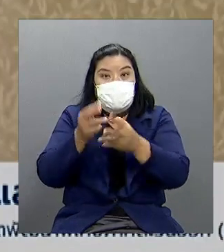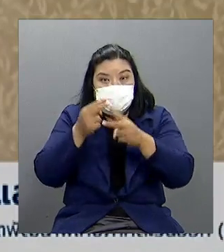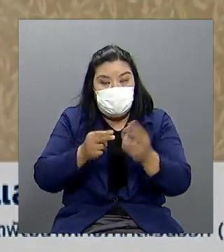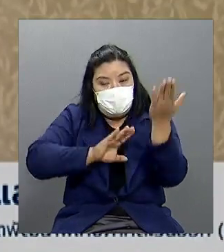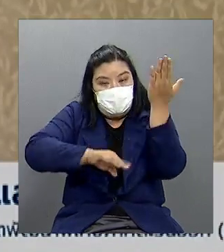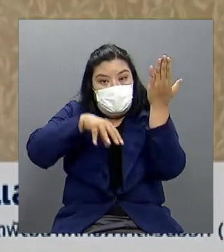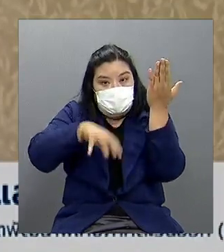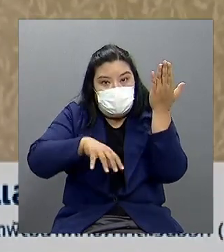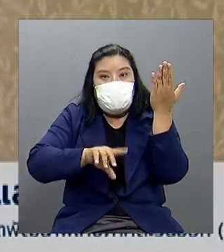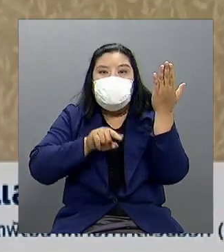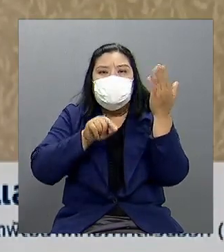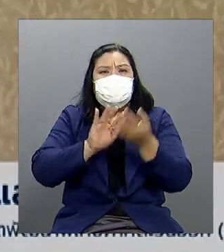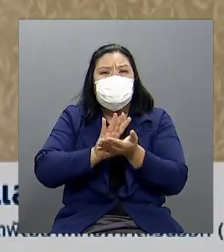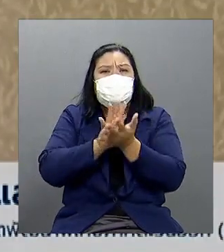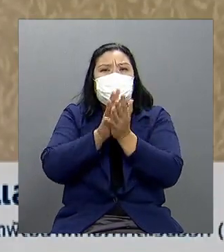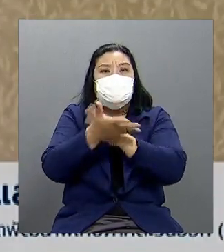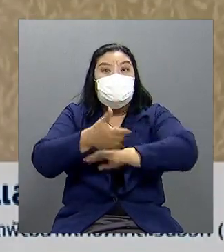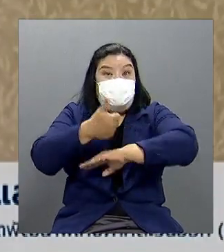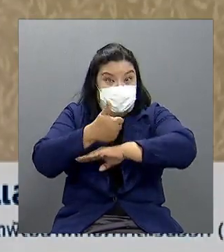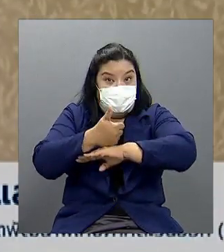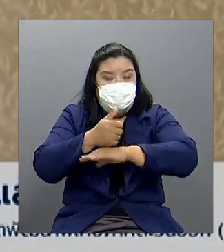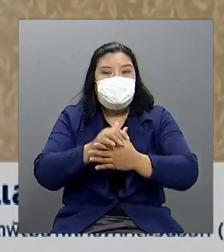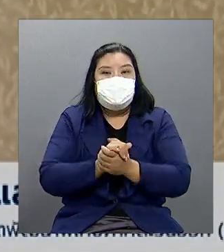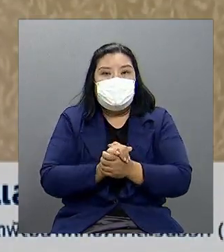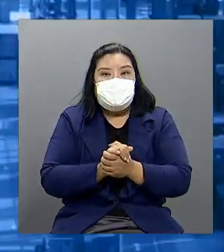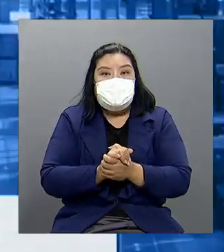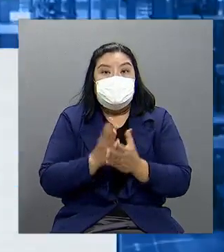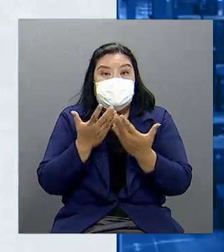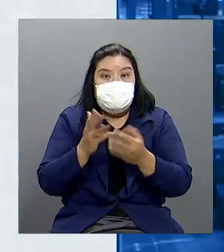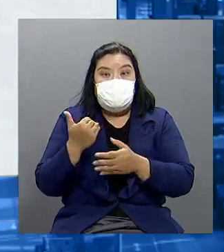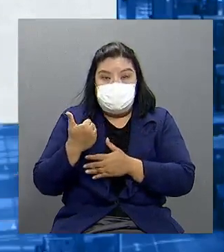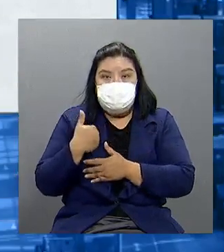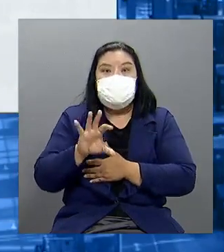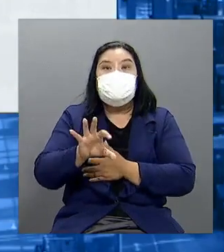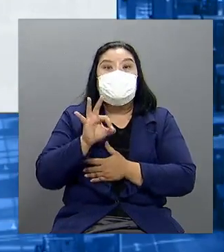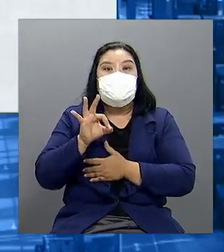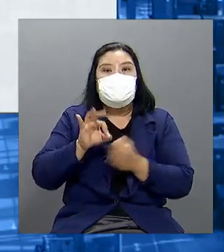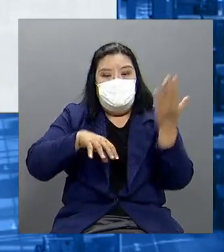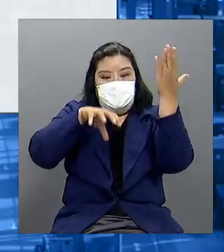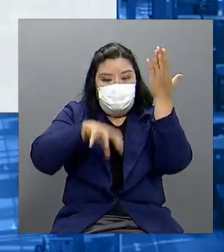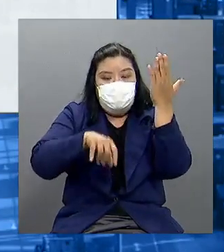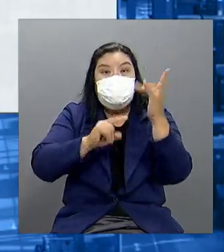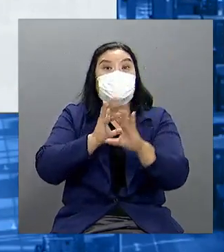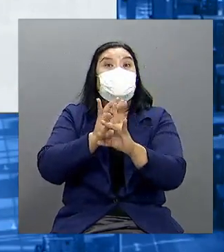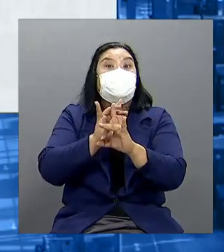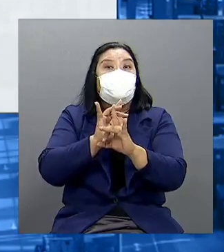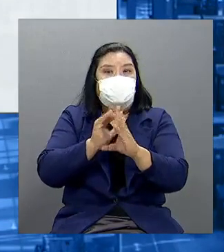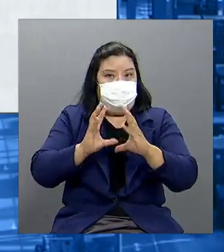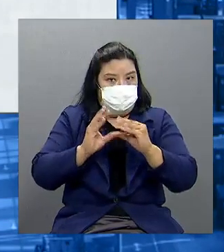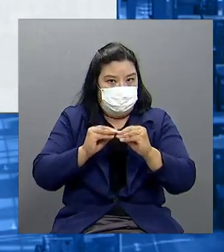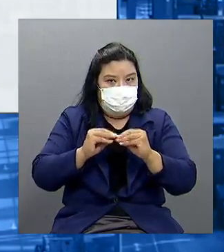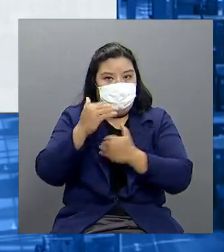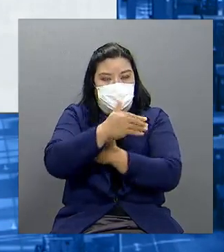ให้เตรียมการลงไปดูพื้นที่ซึ่งหลักๆเราจะใช้พื้นที่ ECI สำหรับภาพรวมการลงทุนใน EEC